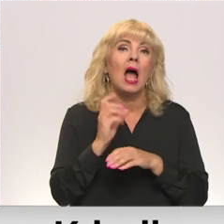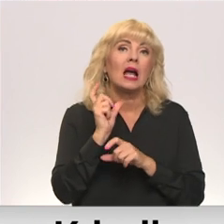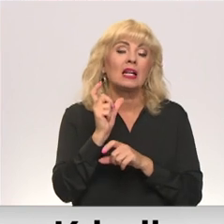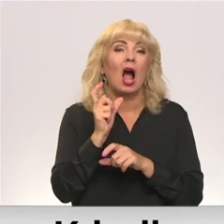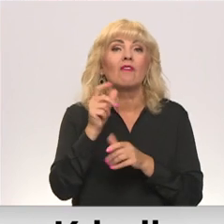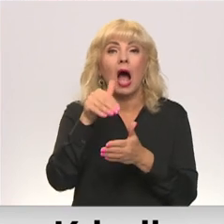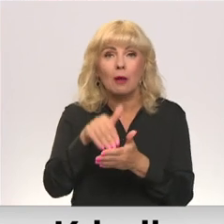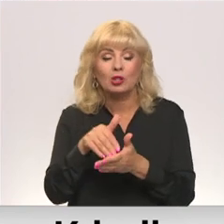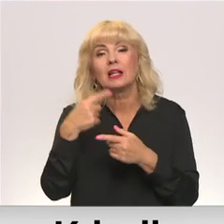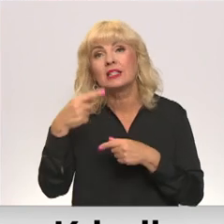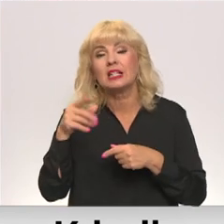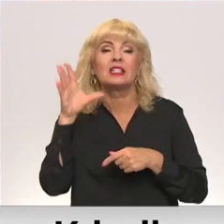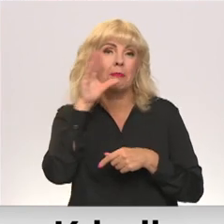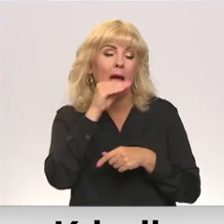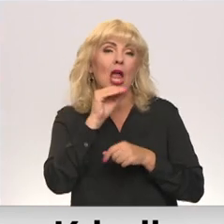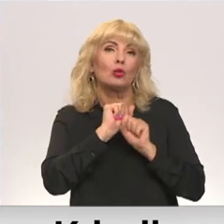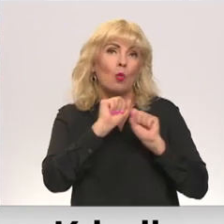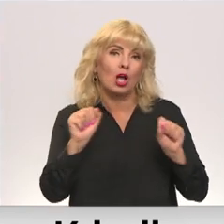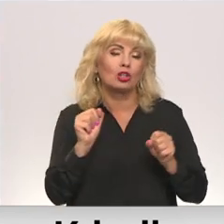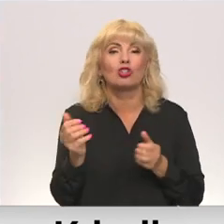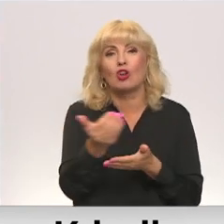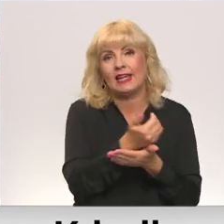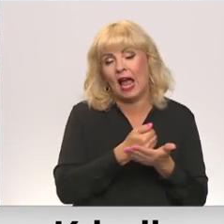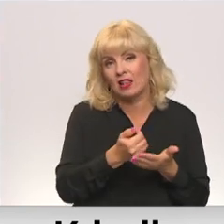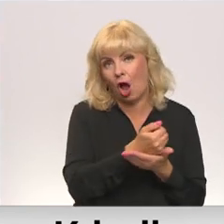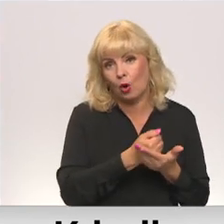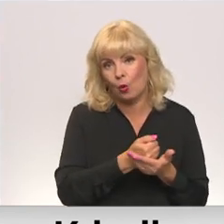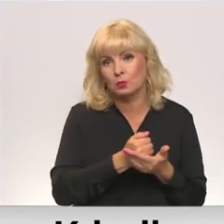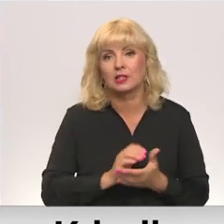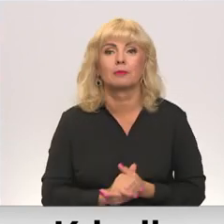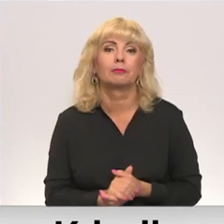apstājas, citas vēl spēja nodrošināt ienākumus. Ines Ķestari, Justs Kurvins, TV Kurzeme.